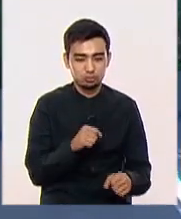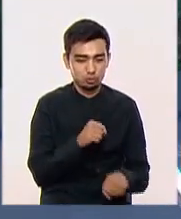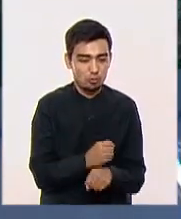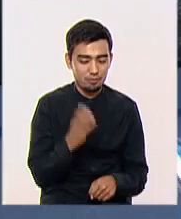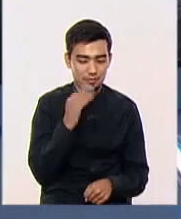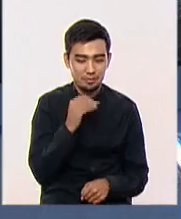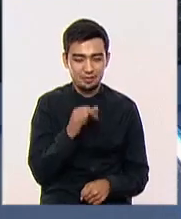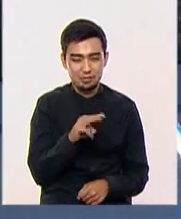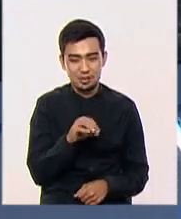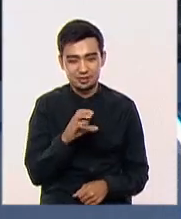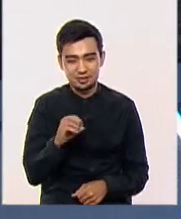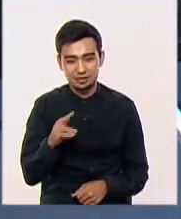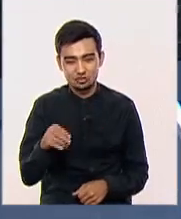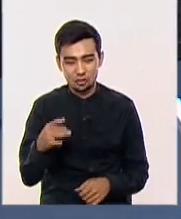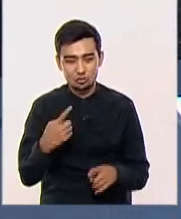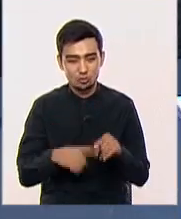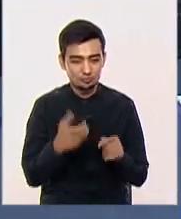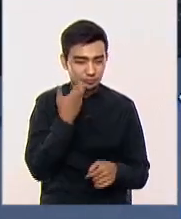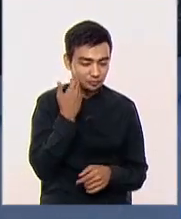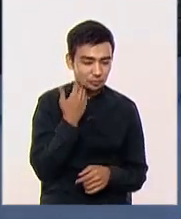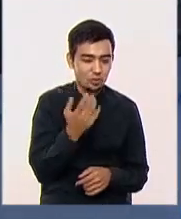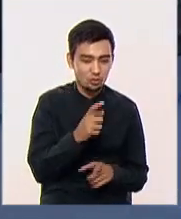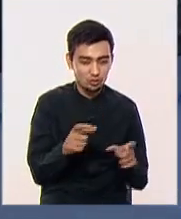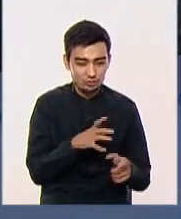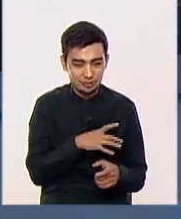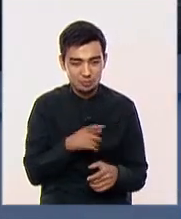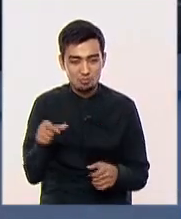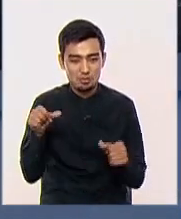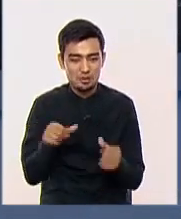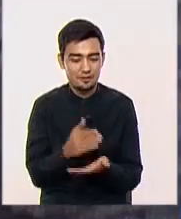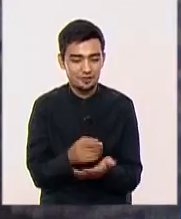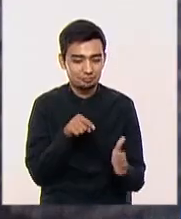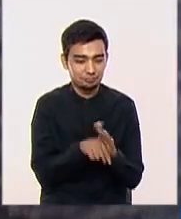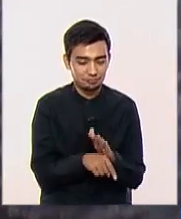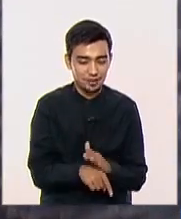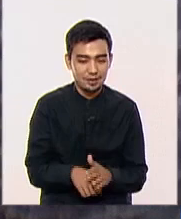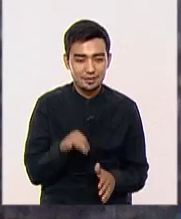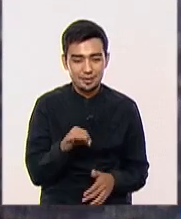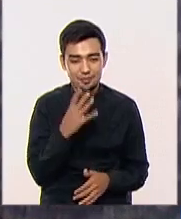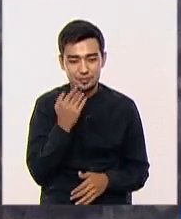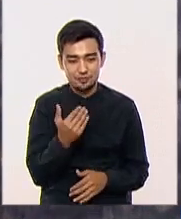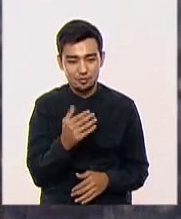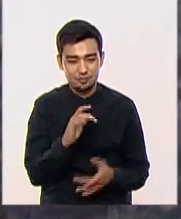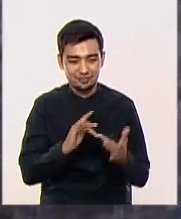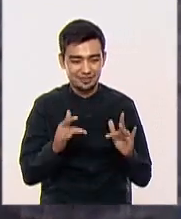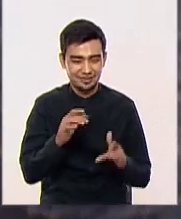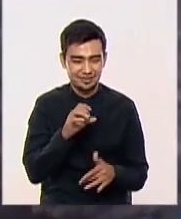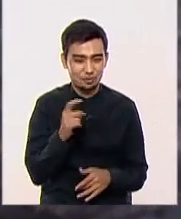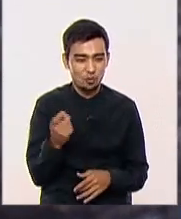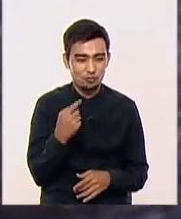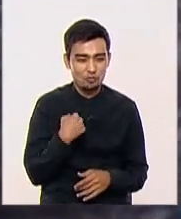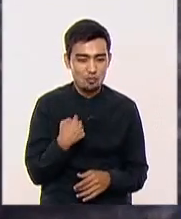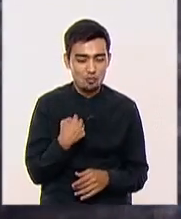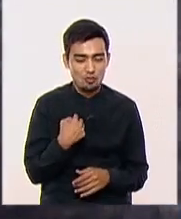özgelderdin messengerin kanşı adam koldanğanı turalda akparat alu kuna ye boldı. Al şetellik sayt yeleri bizdin